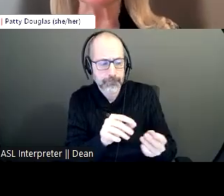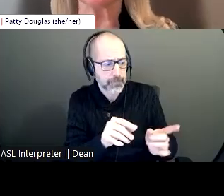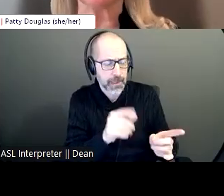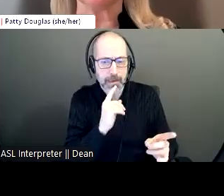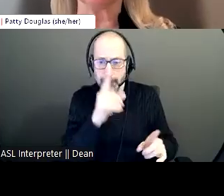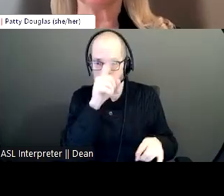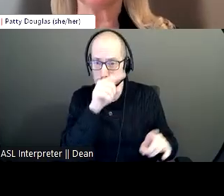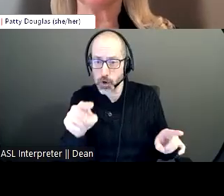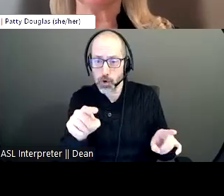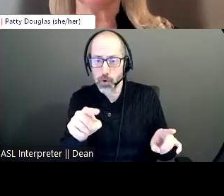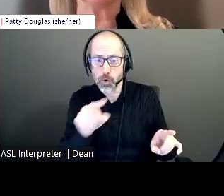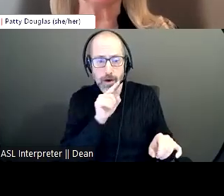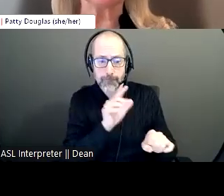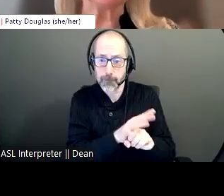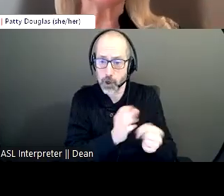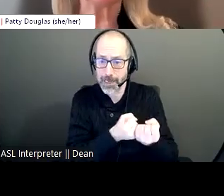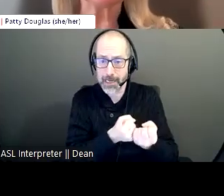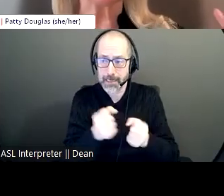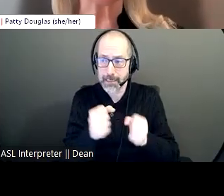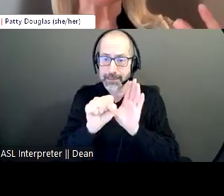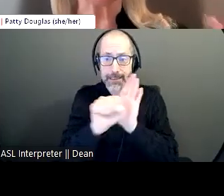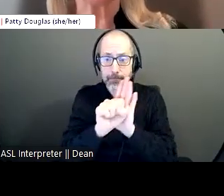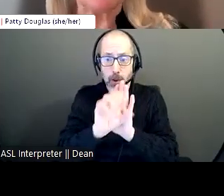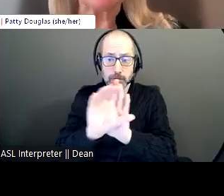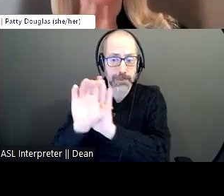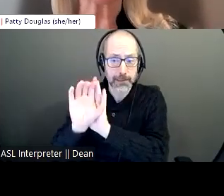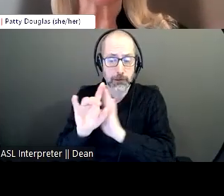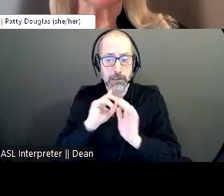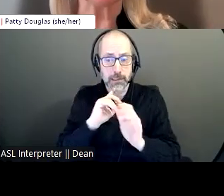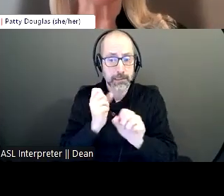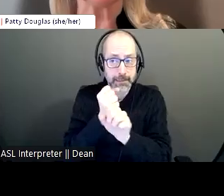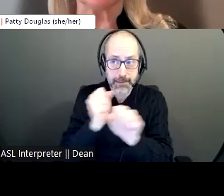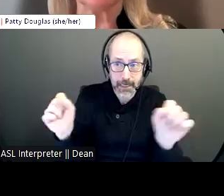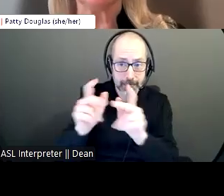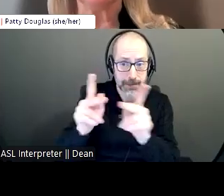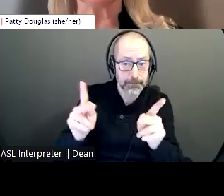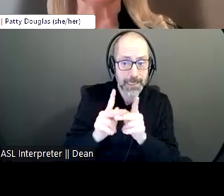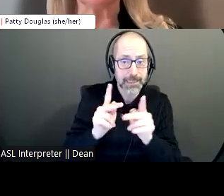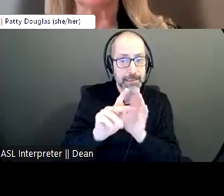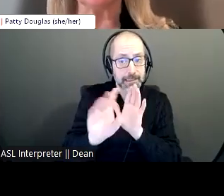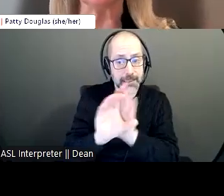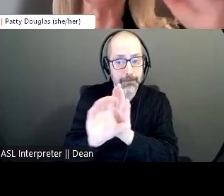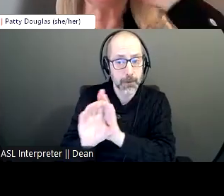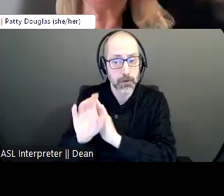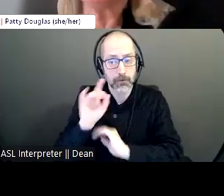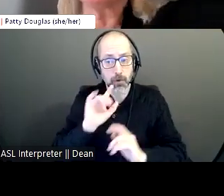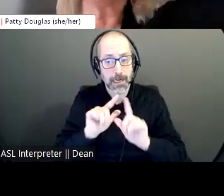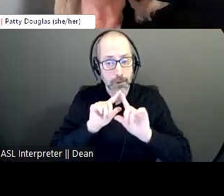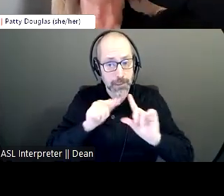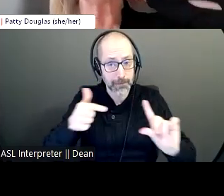Donc, ralentissez le rythme et le processus. Il faut aussi clarifier les attentes.